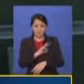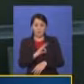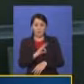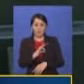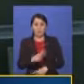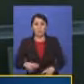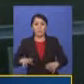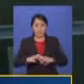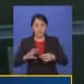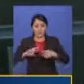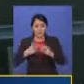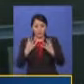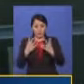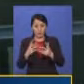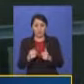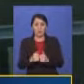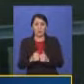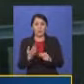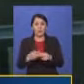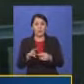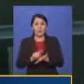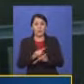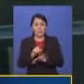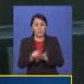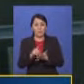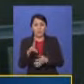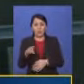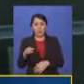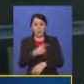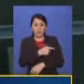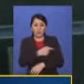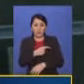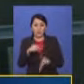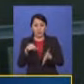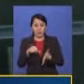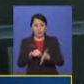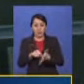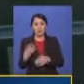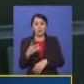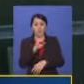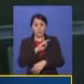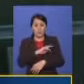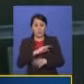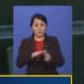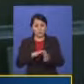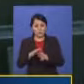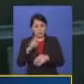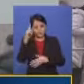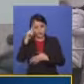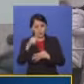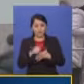ұйымдарын тарту мәселені шешудің бір тетігі. Бұл сұрақты сенаторлар жиі көтеріп жүр. Өкілетті орган тиісті жұмыстарды атқарады деп